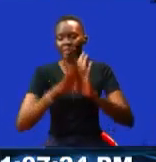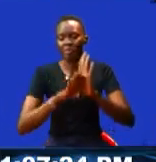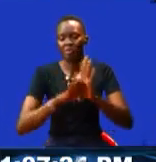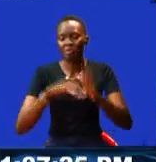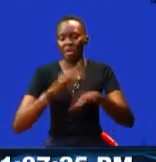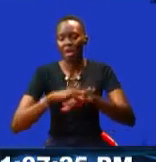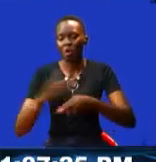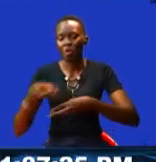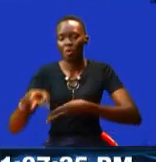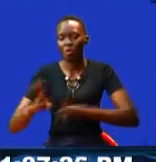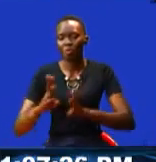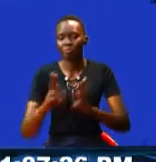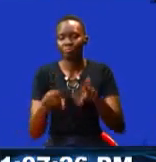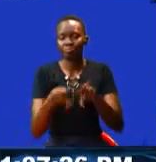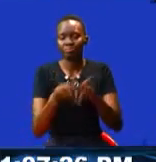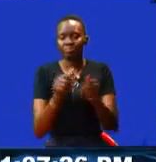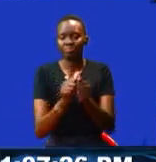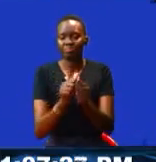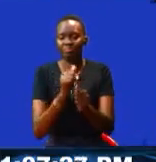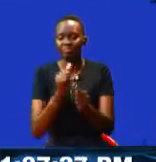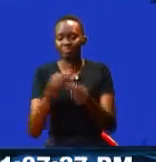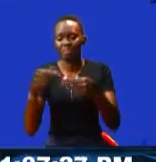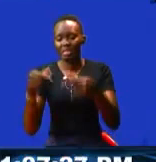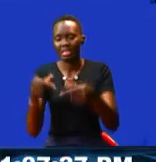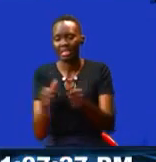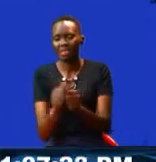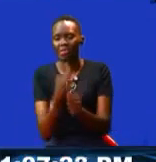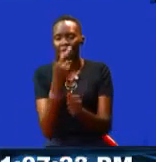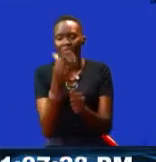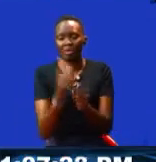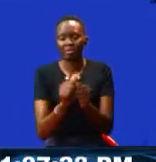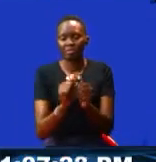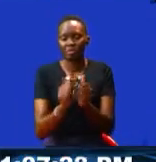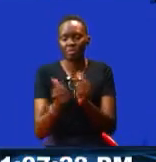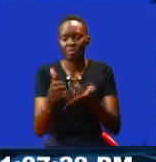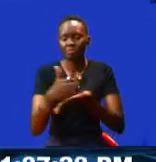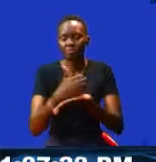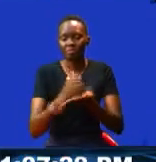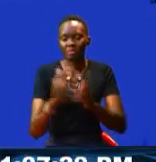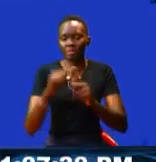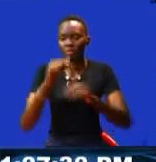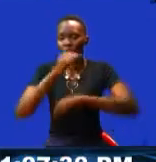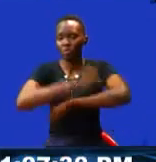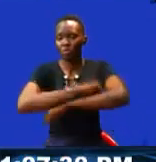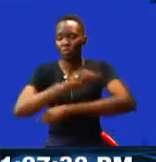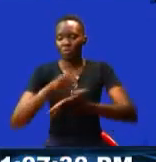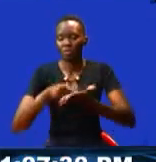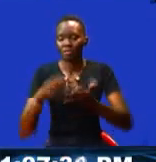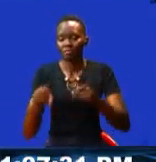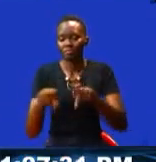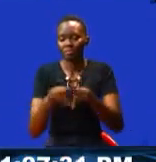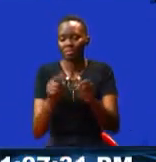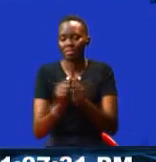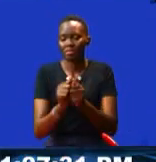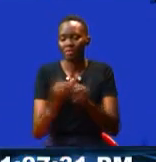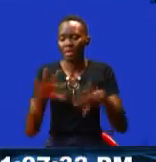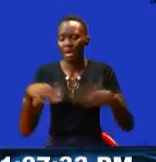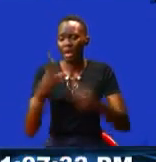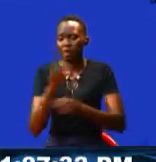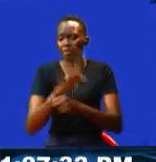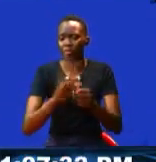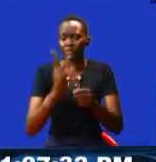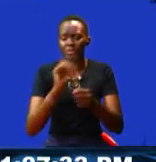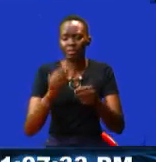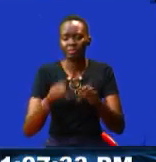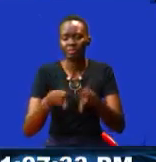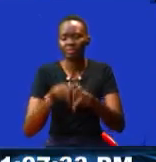makare kama oting'o keto kaka omenda ma osebedi ka isolo kata ichwalo ne sikunde gogo itiyo godo ka gidwaro mar mondo mi kik